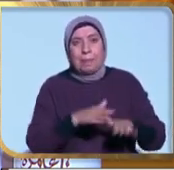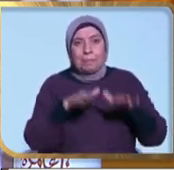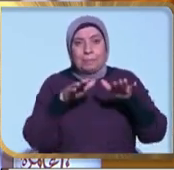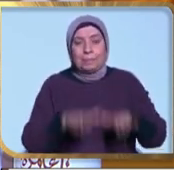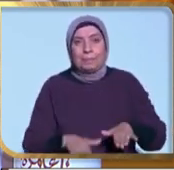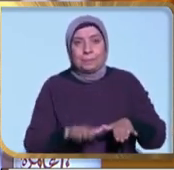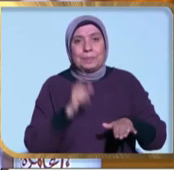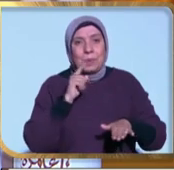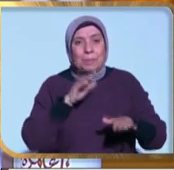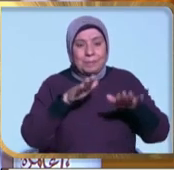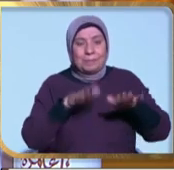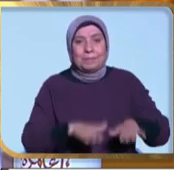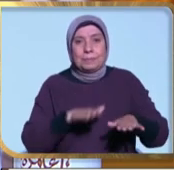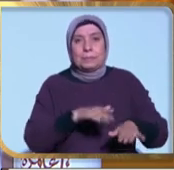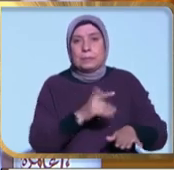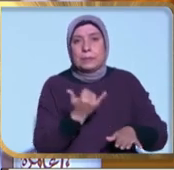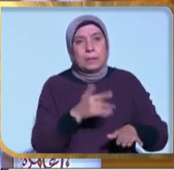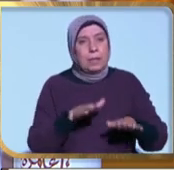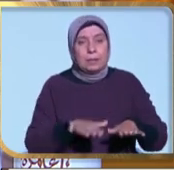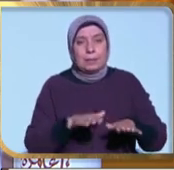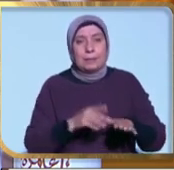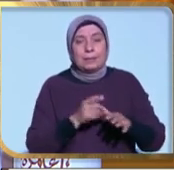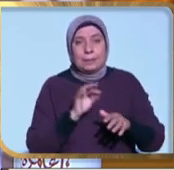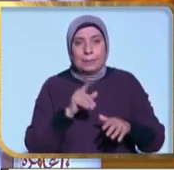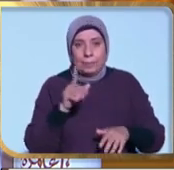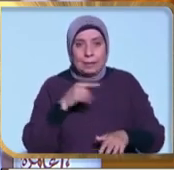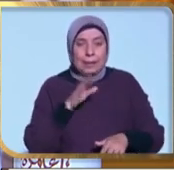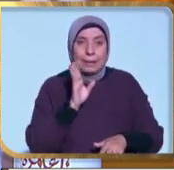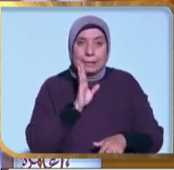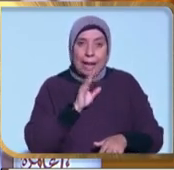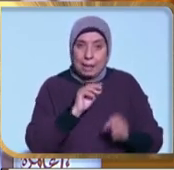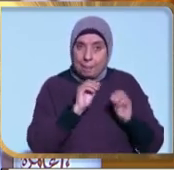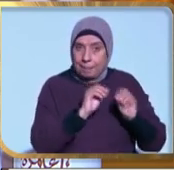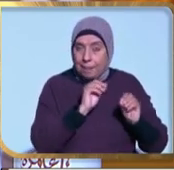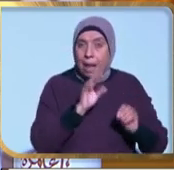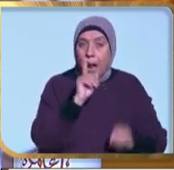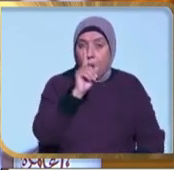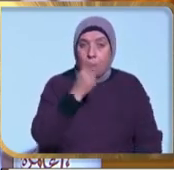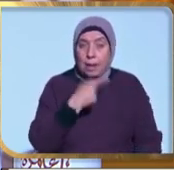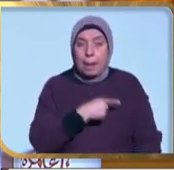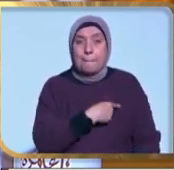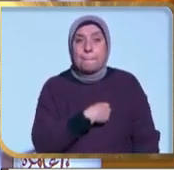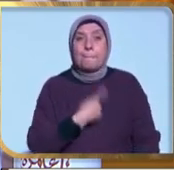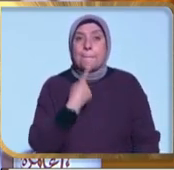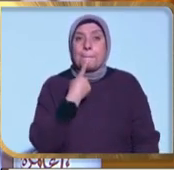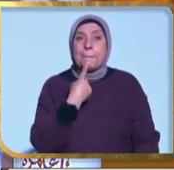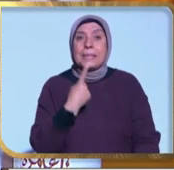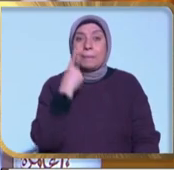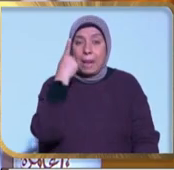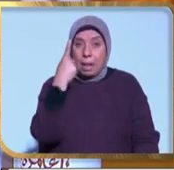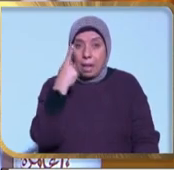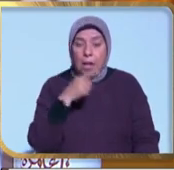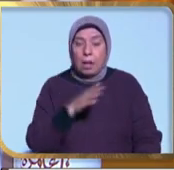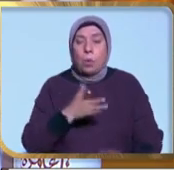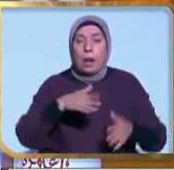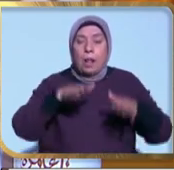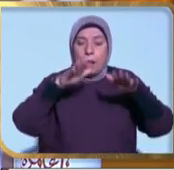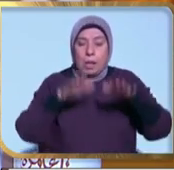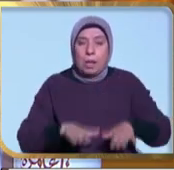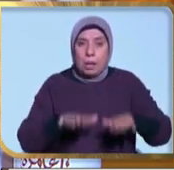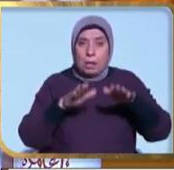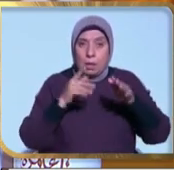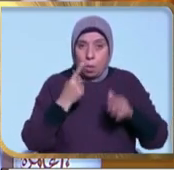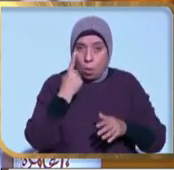الرخام جنب والدتي تتيمم عليها تسم تقدم نيه التيمم تسمي ضربتين ضربه للوجه